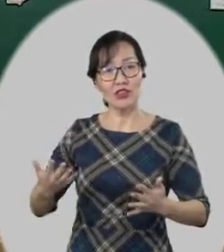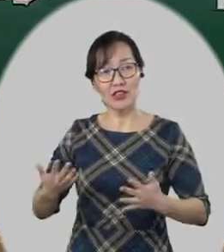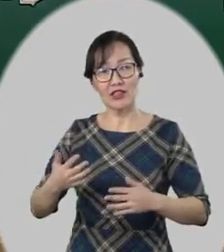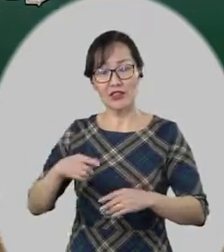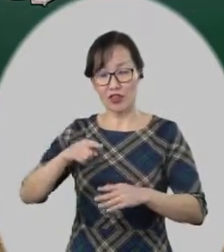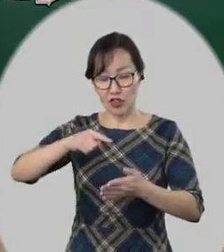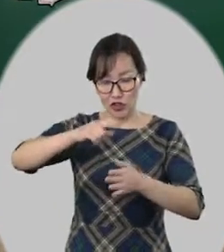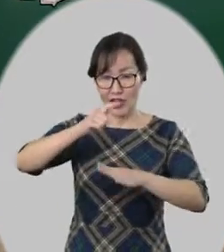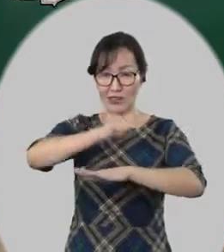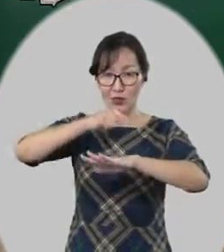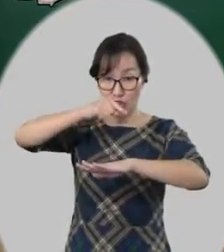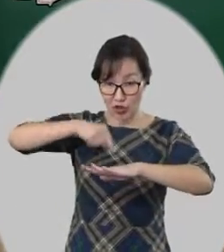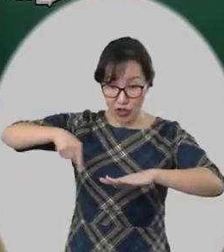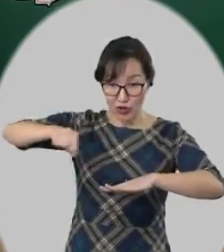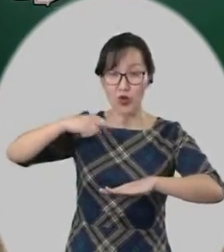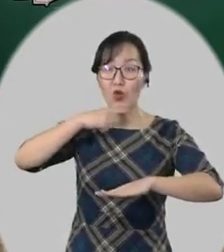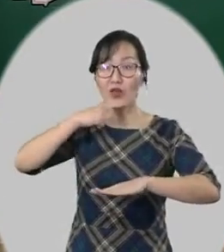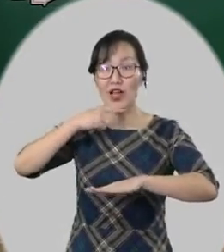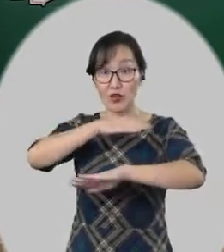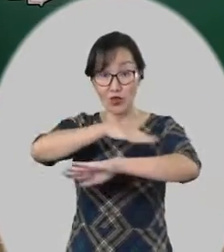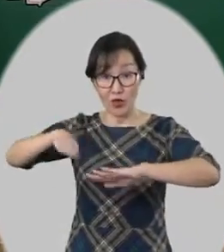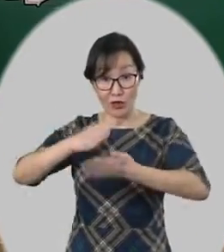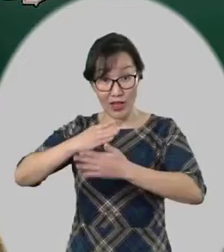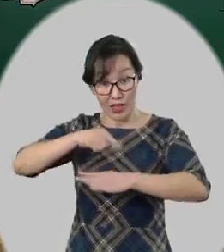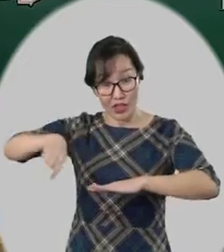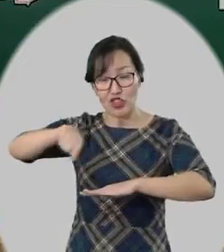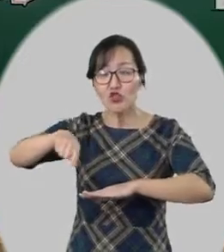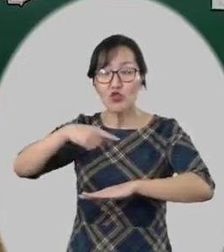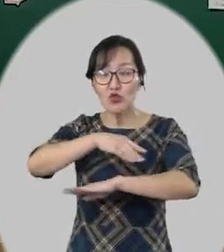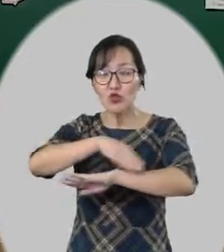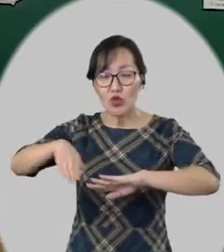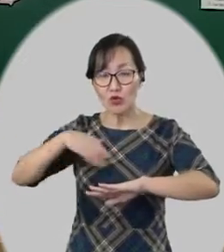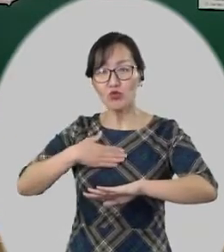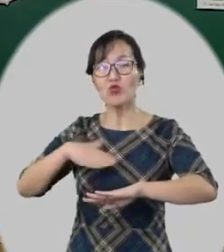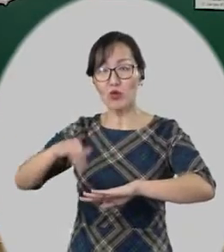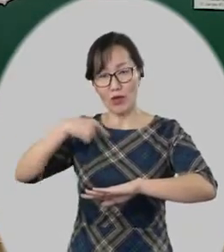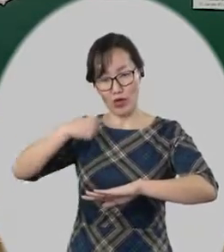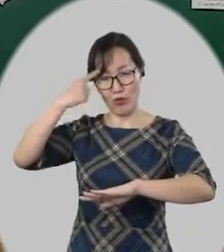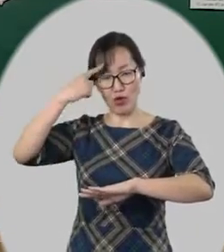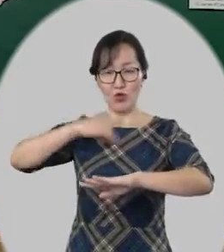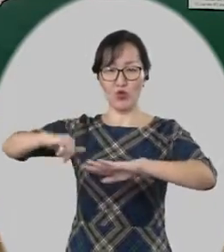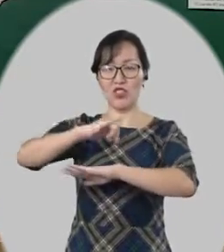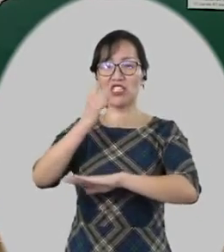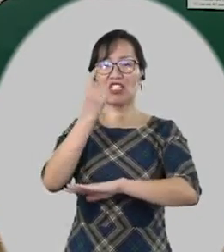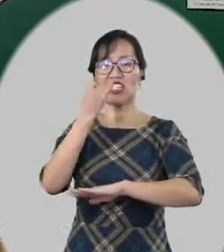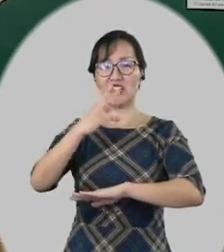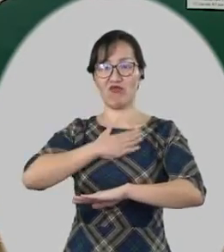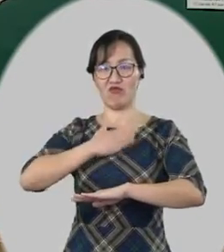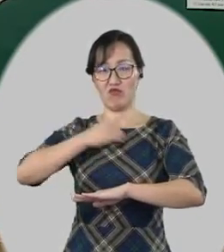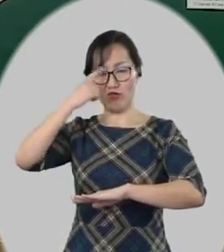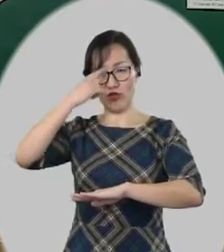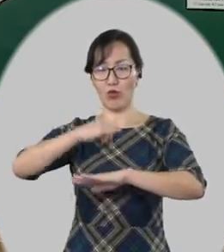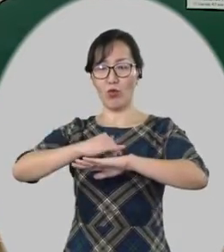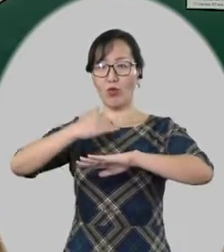зургийг маань тойрсон улаан шугам байж байна тийм үү? Энэ шугам маань манай Монгол улсын хил буюу Монгол улсыг